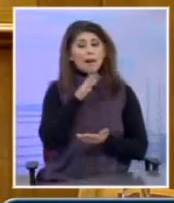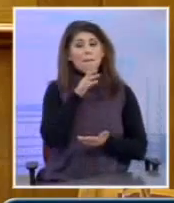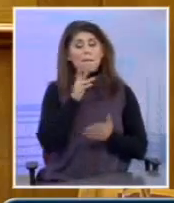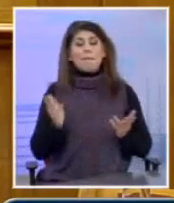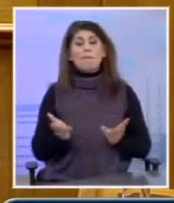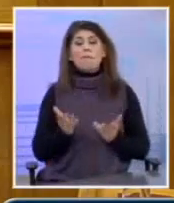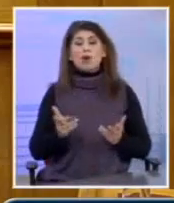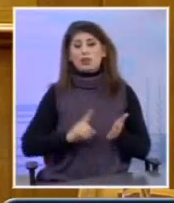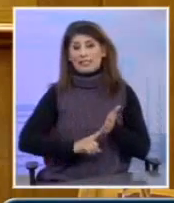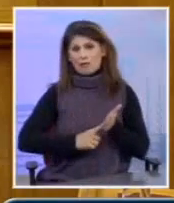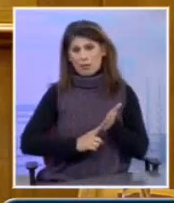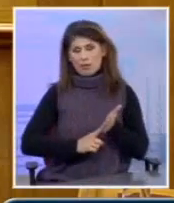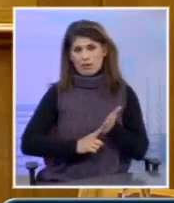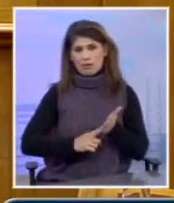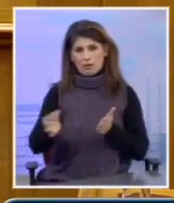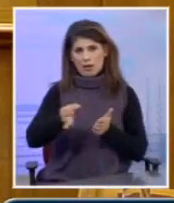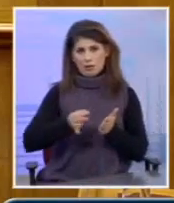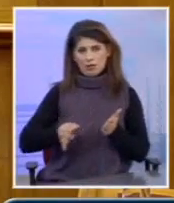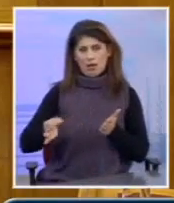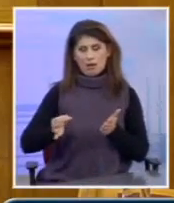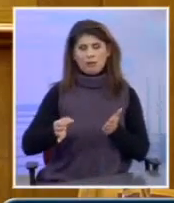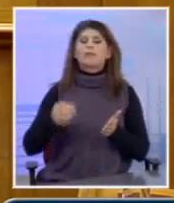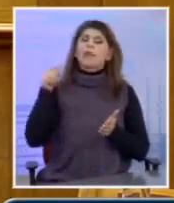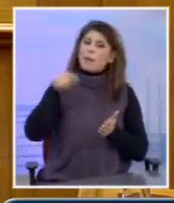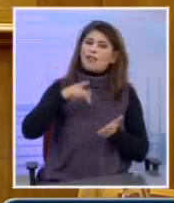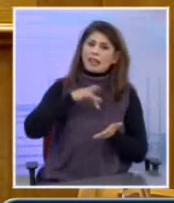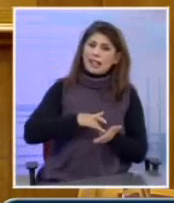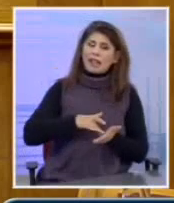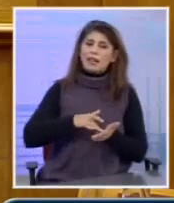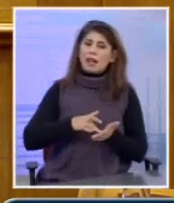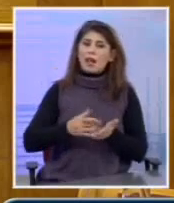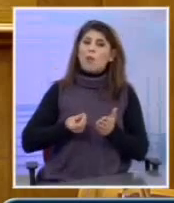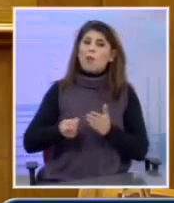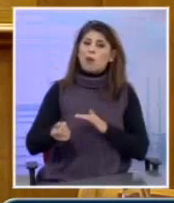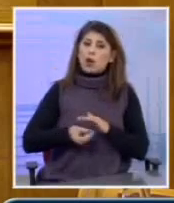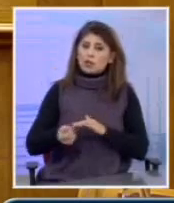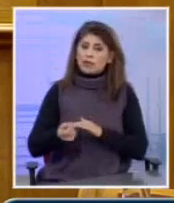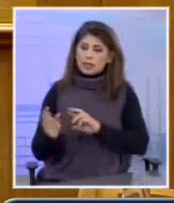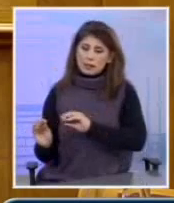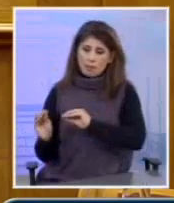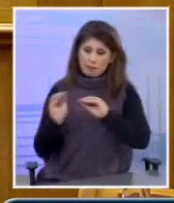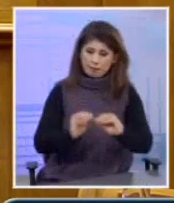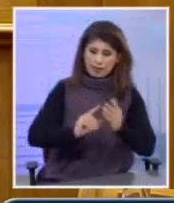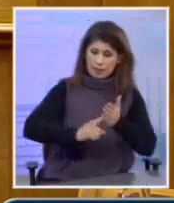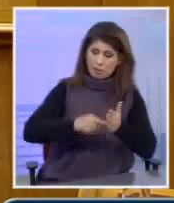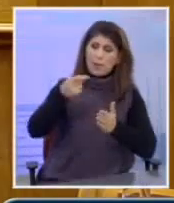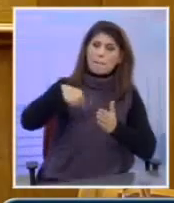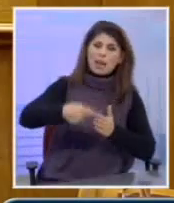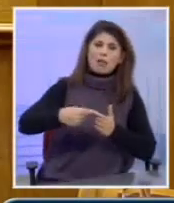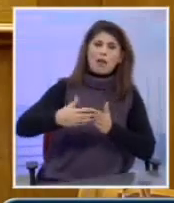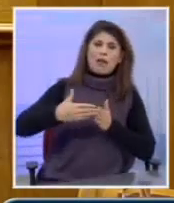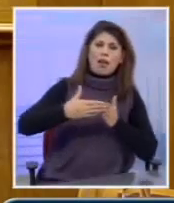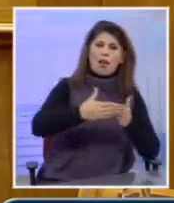τα κέντρα ταυτοποίησης στα νησιά, από όπου φεύγουν οι πρόσφυγες και πηγαίνουν προς την ενδοχώρα, και εκεί η υποχρέωσή μας